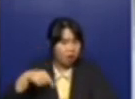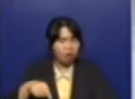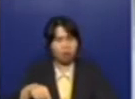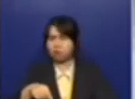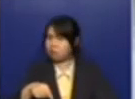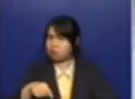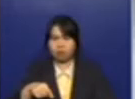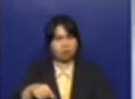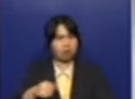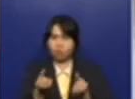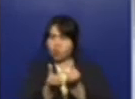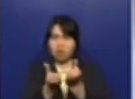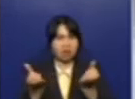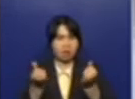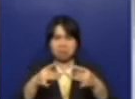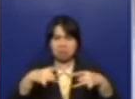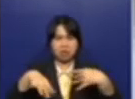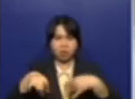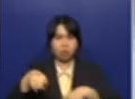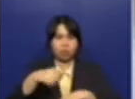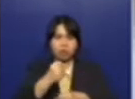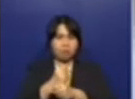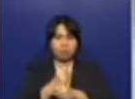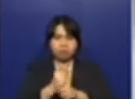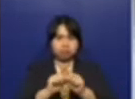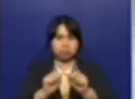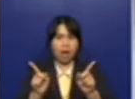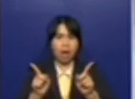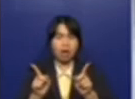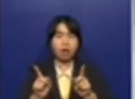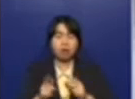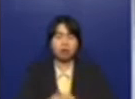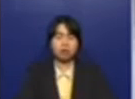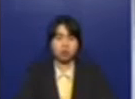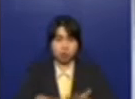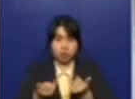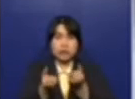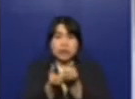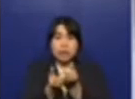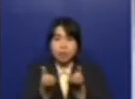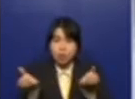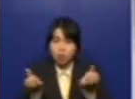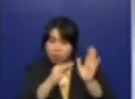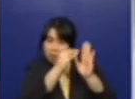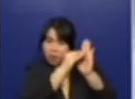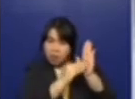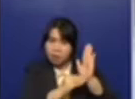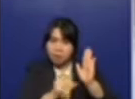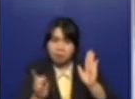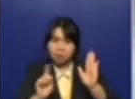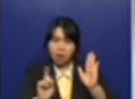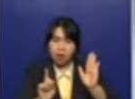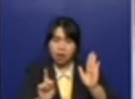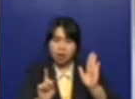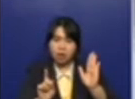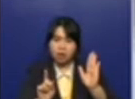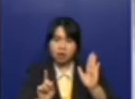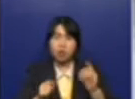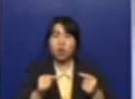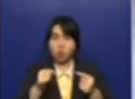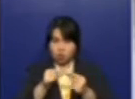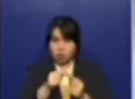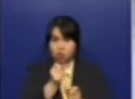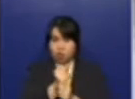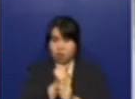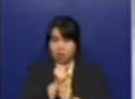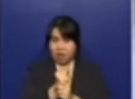ถึงหลักการดังกล่าวเท่าใดเลยนอกจากนั้นแล้วรัฐธรรมนูญยังกำหนดให้การดำเนินการใน